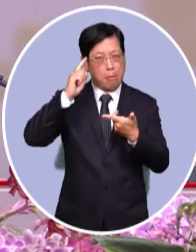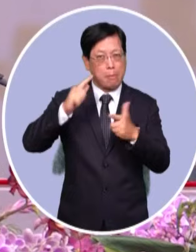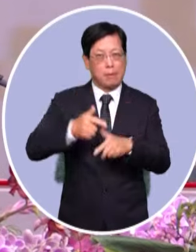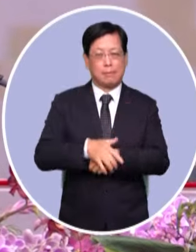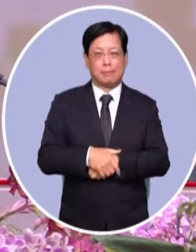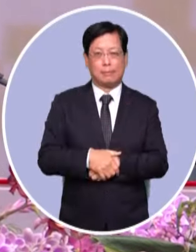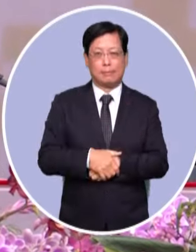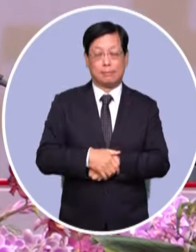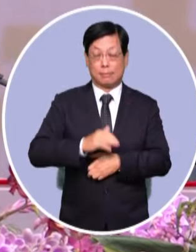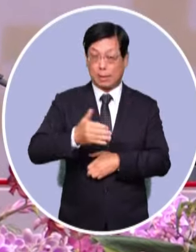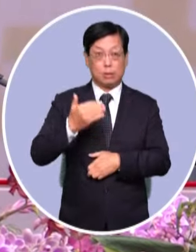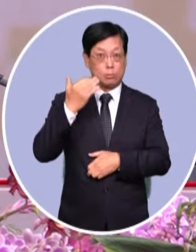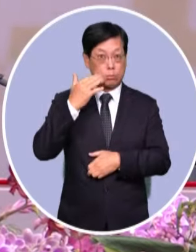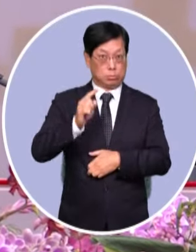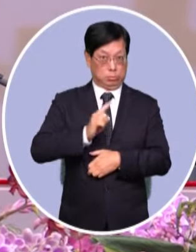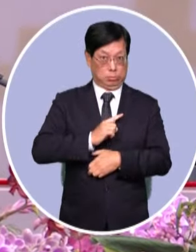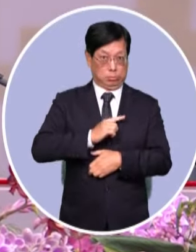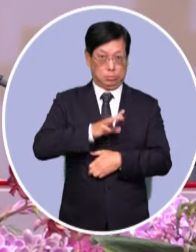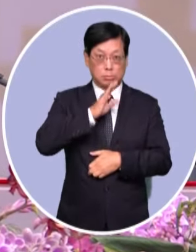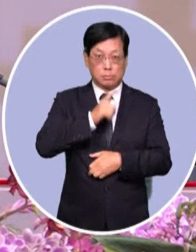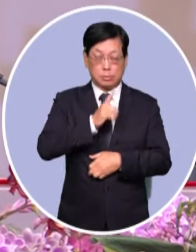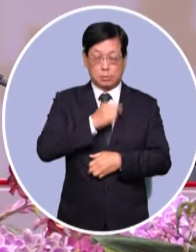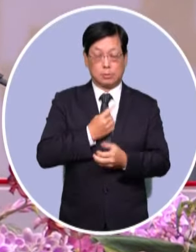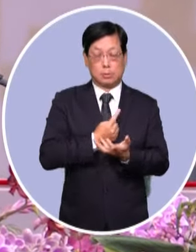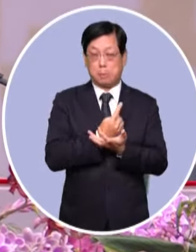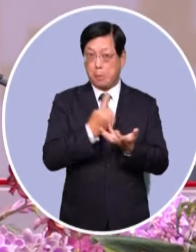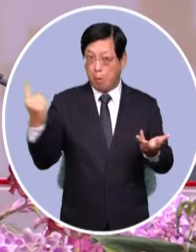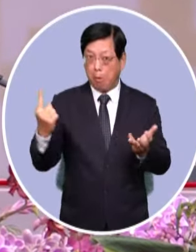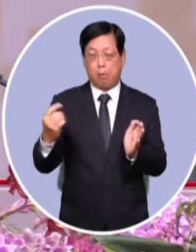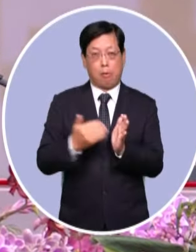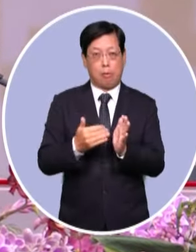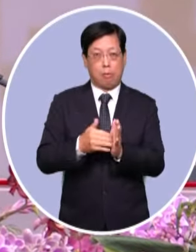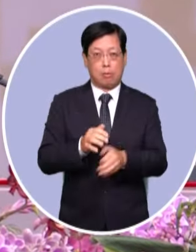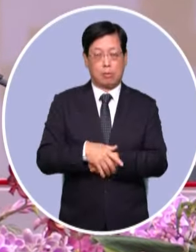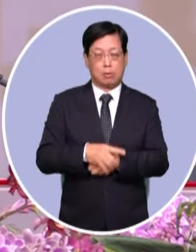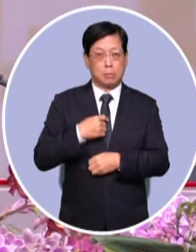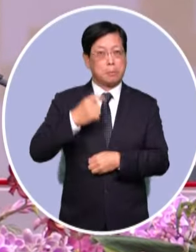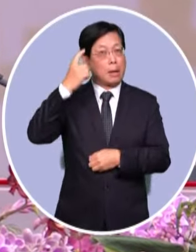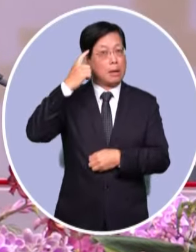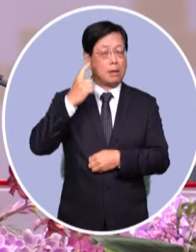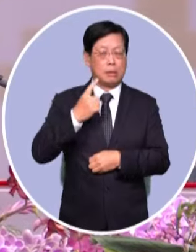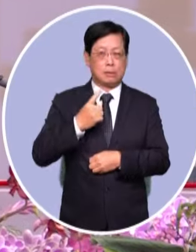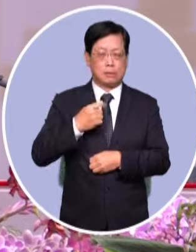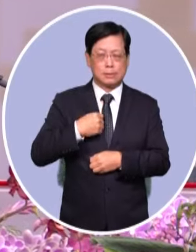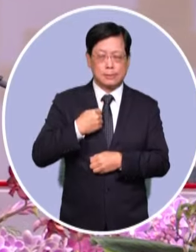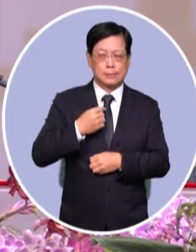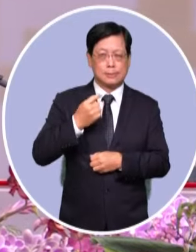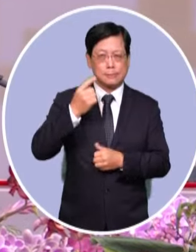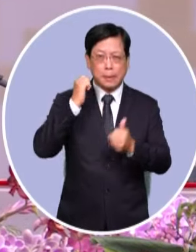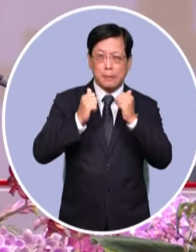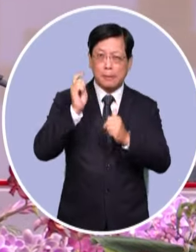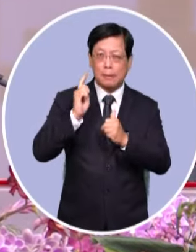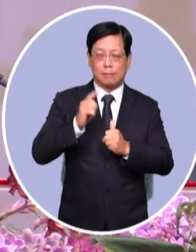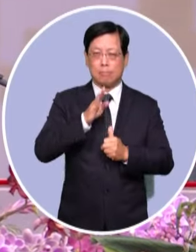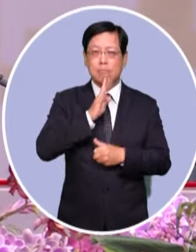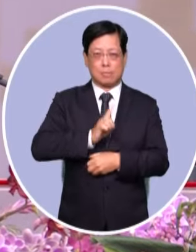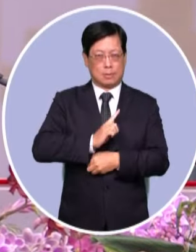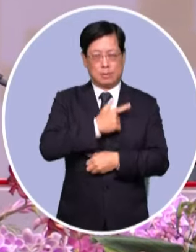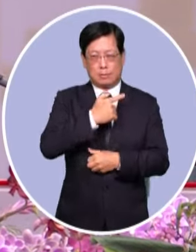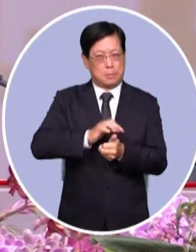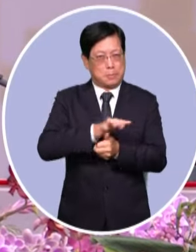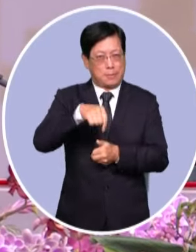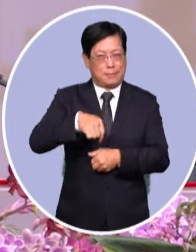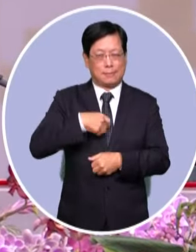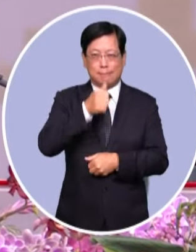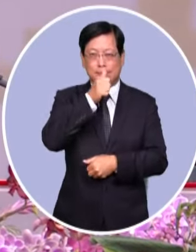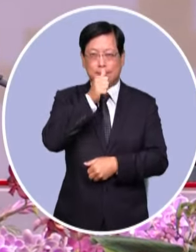是只要去国离乡，想着念着都是我们最美丽的